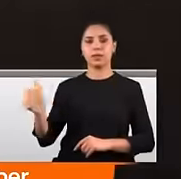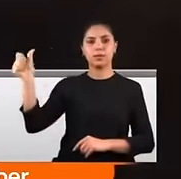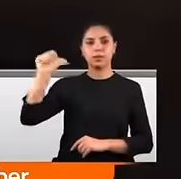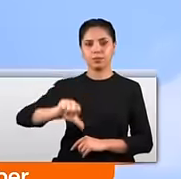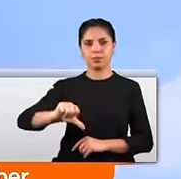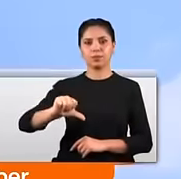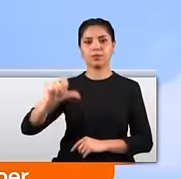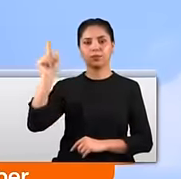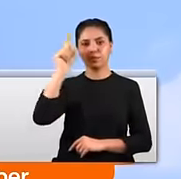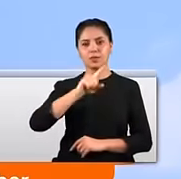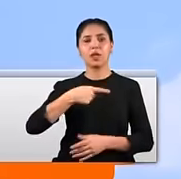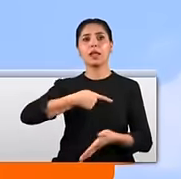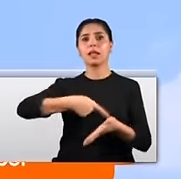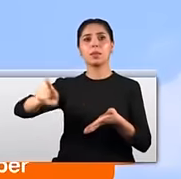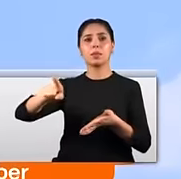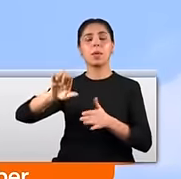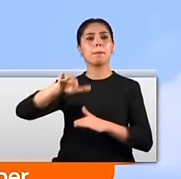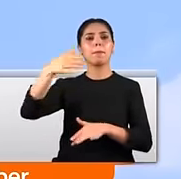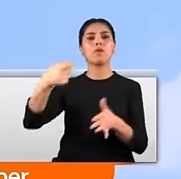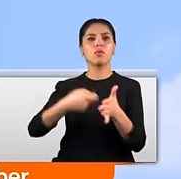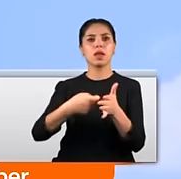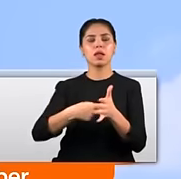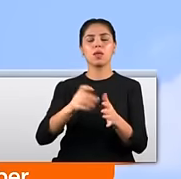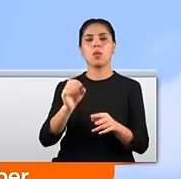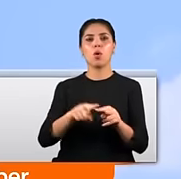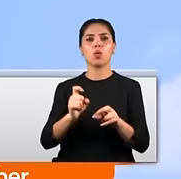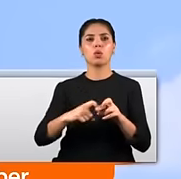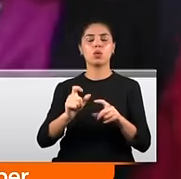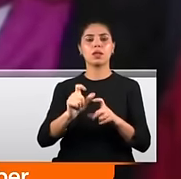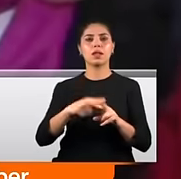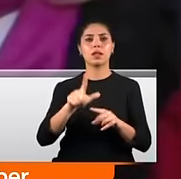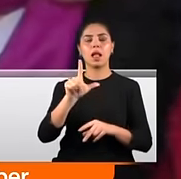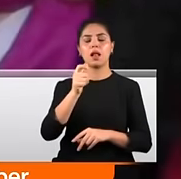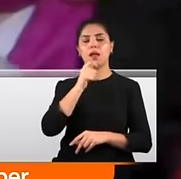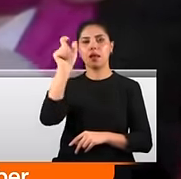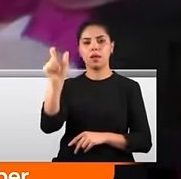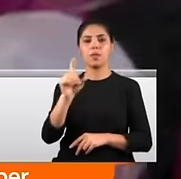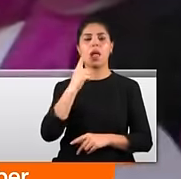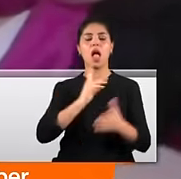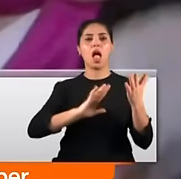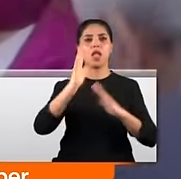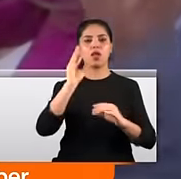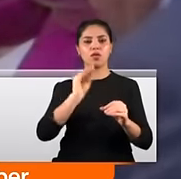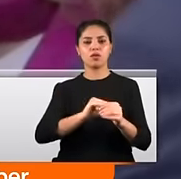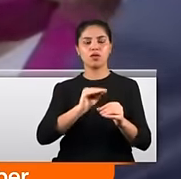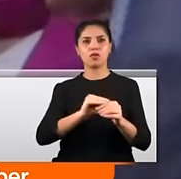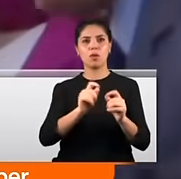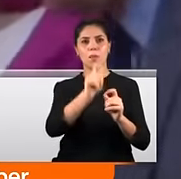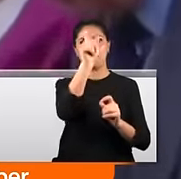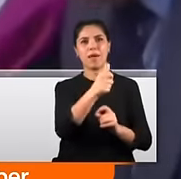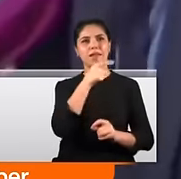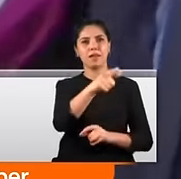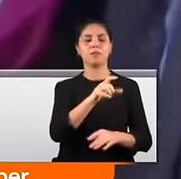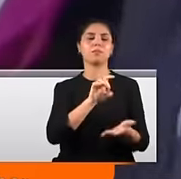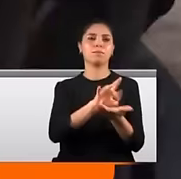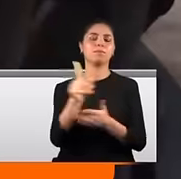faturasını keserek üstünü çizdiği bir diğer isim Onursal Adıgüzel'in, Ataşehir için 14 yıldır koltukta olan Battal İlgezdi'nin